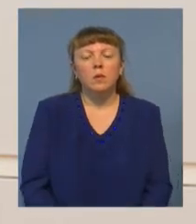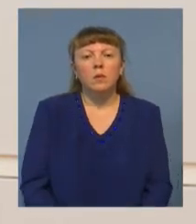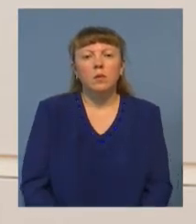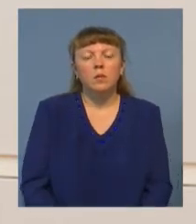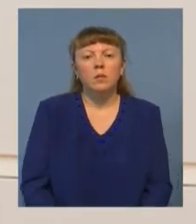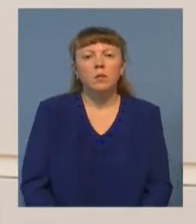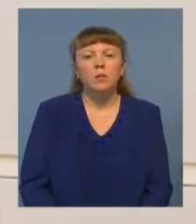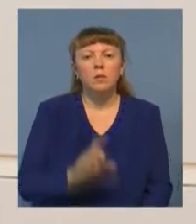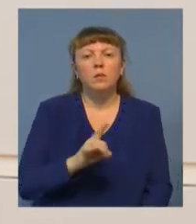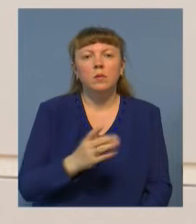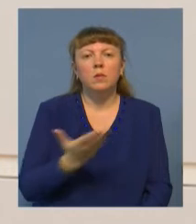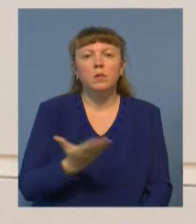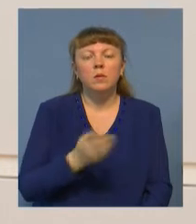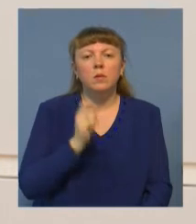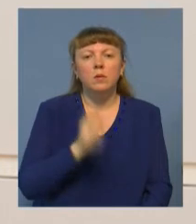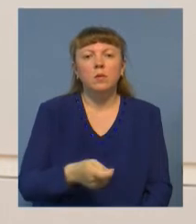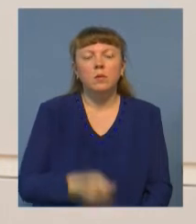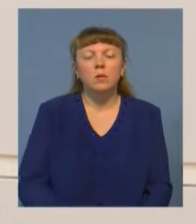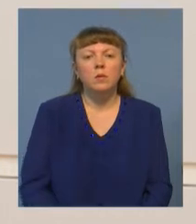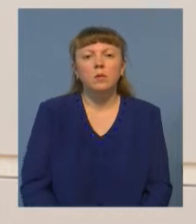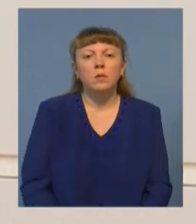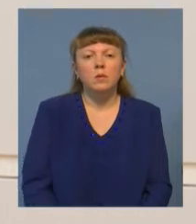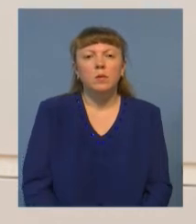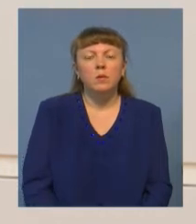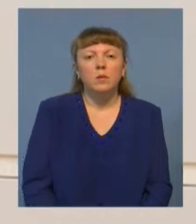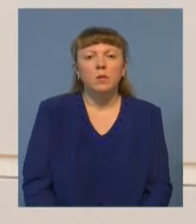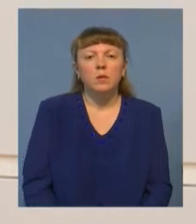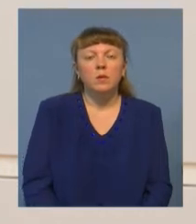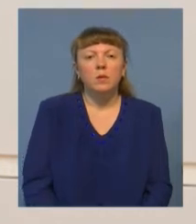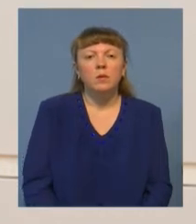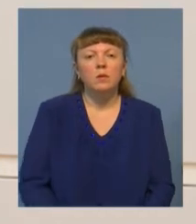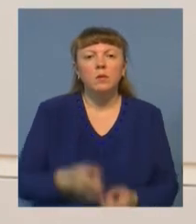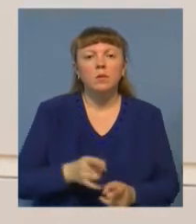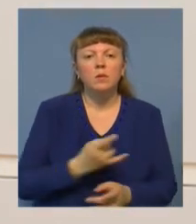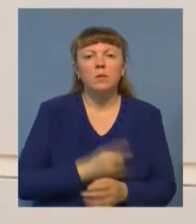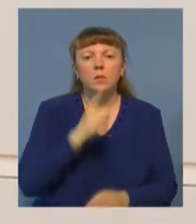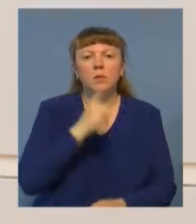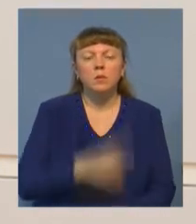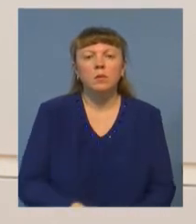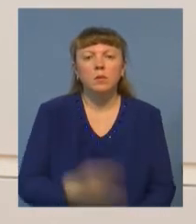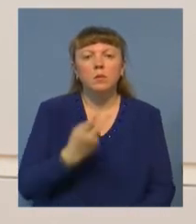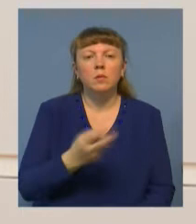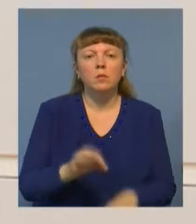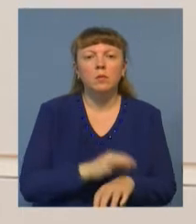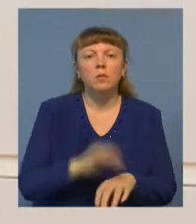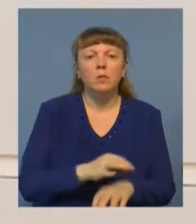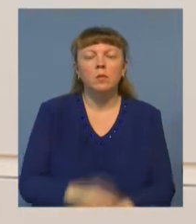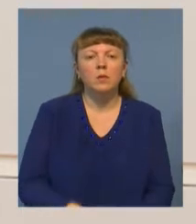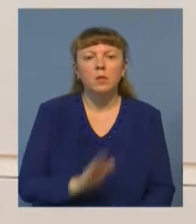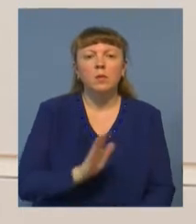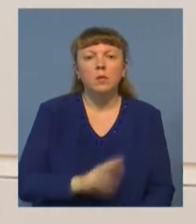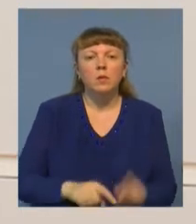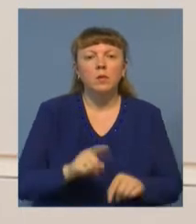непосредственно документы, которые выдаются при рождении. Между супругами? Нет, может, между супругами нет.